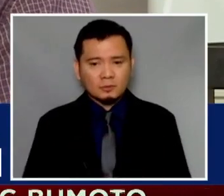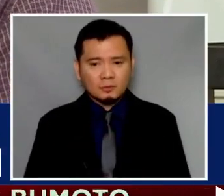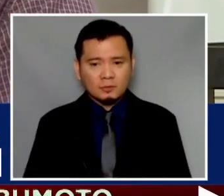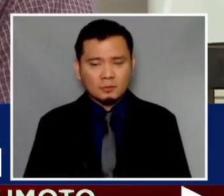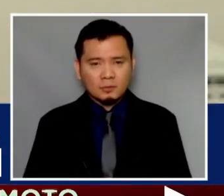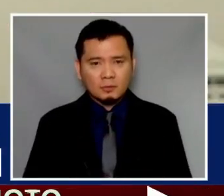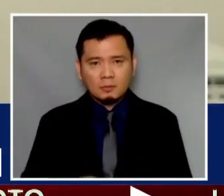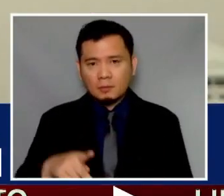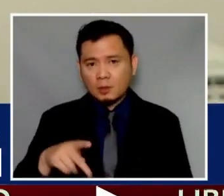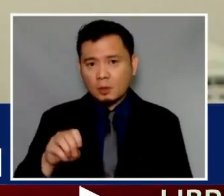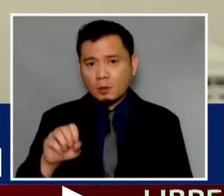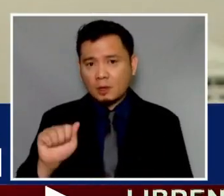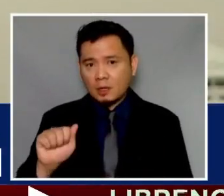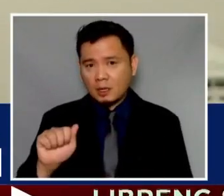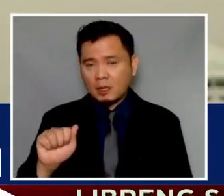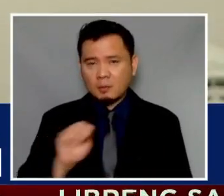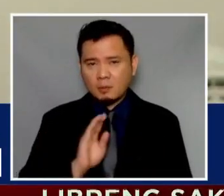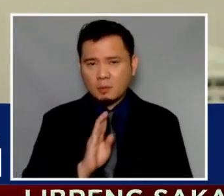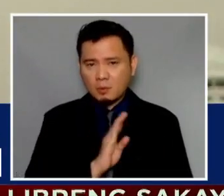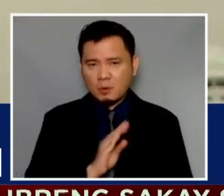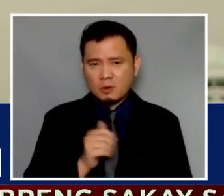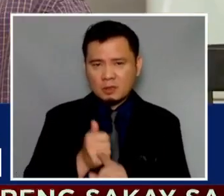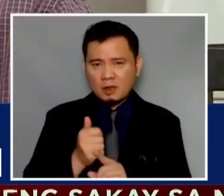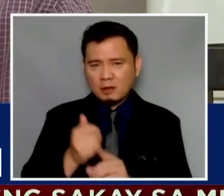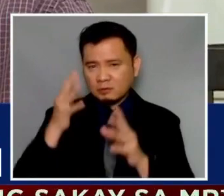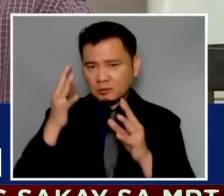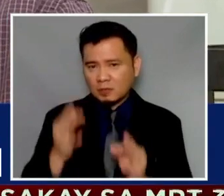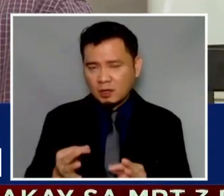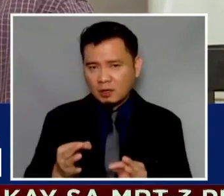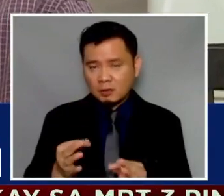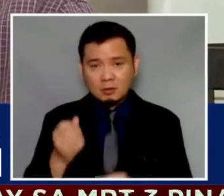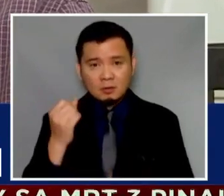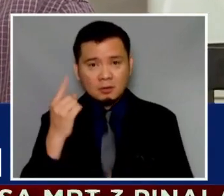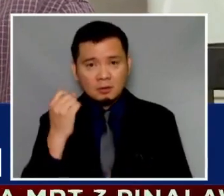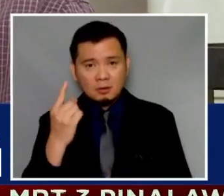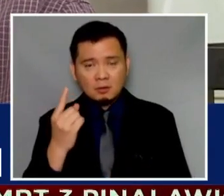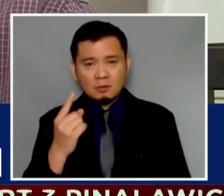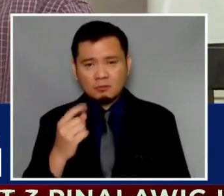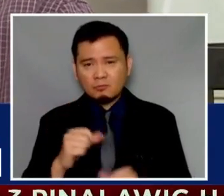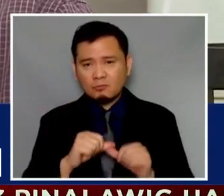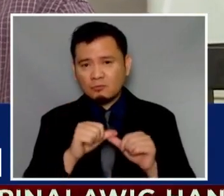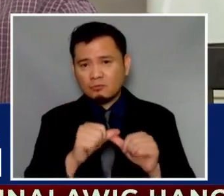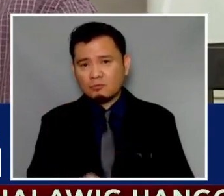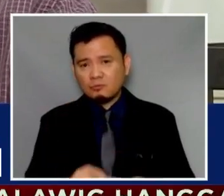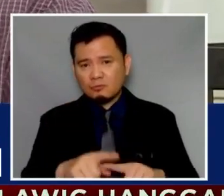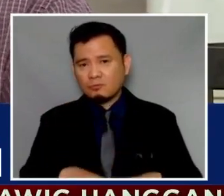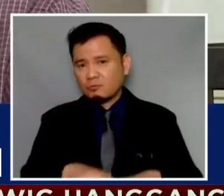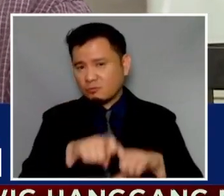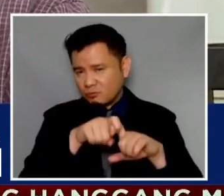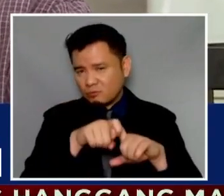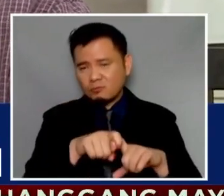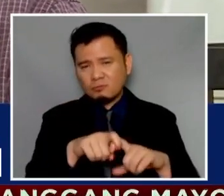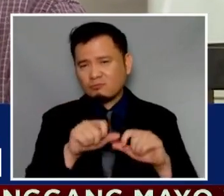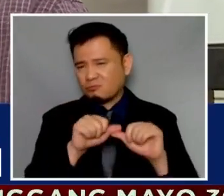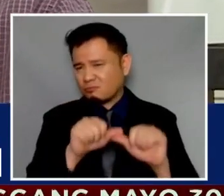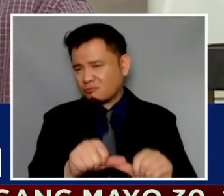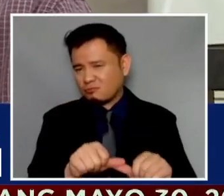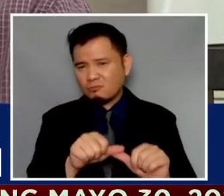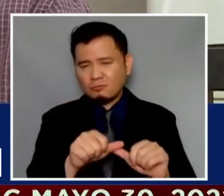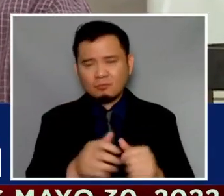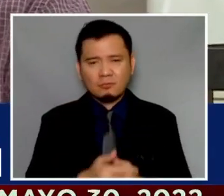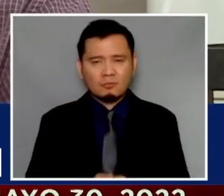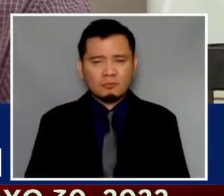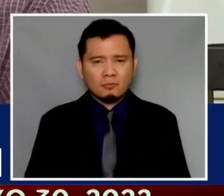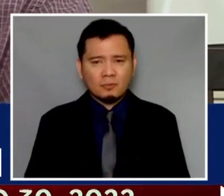POEA Board. Tuloy pa rin yung suspension, no, until and unless na natupad na nila